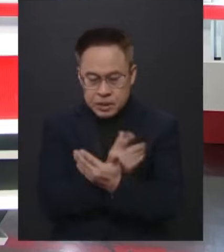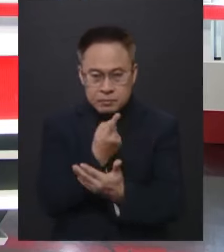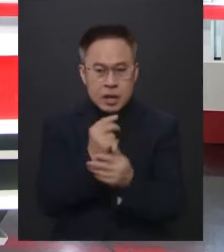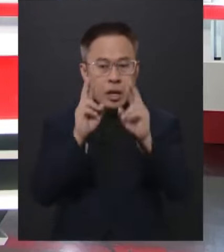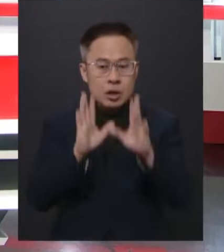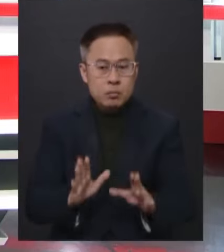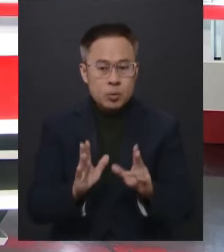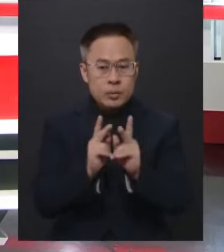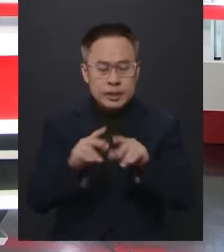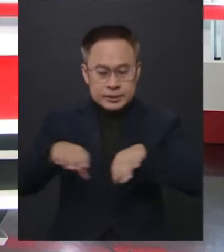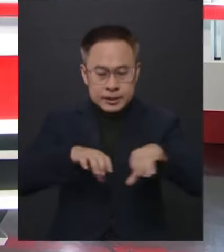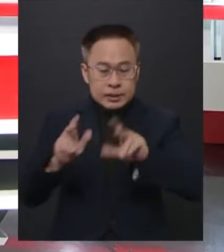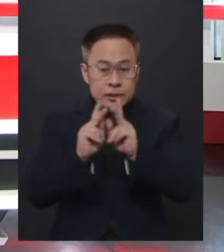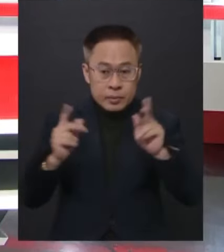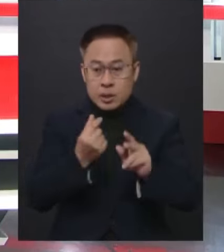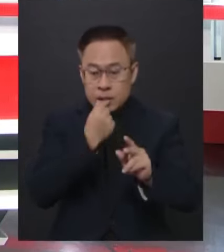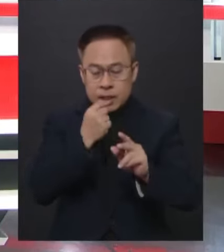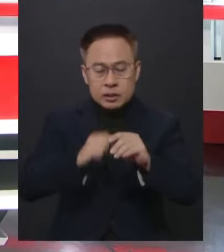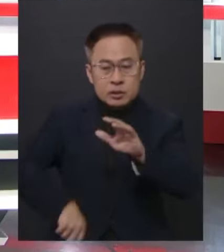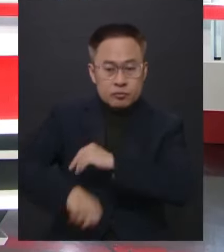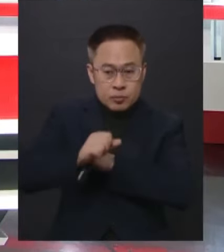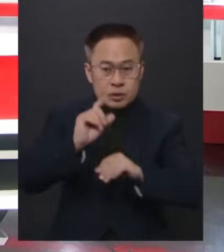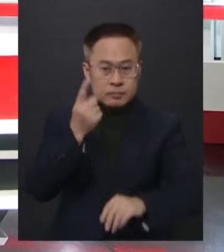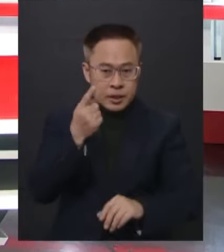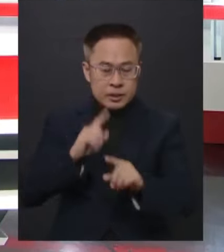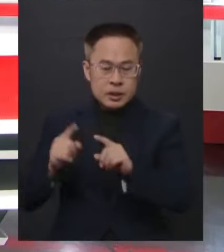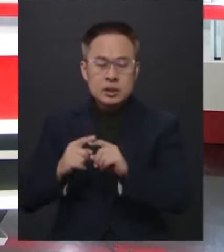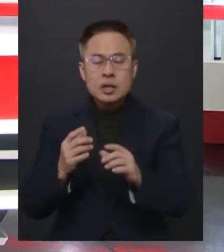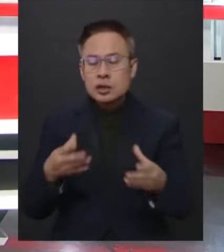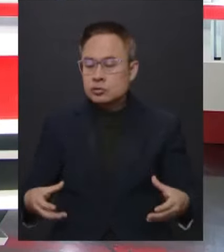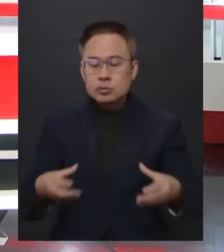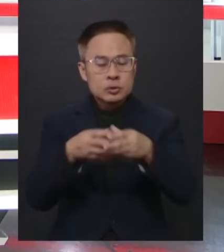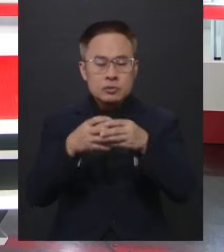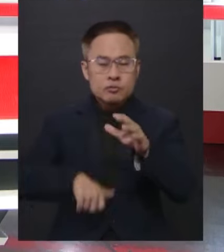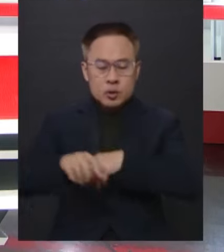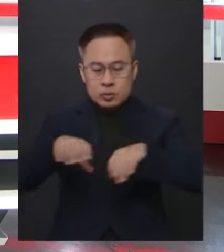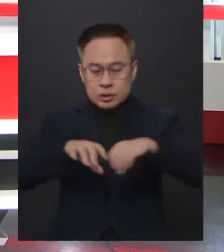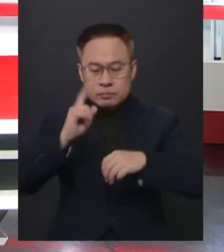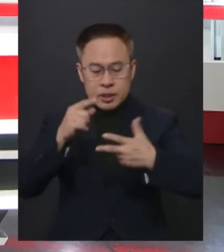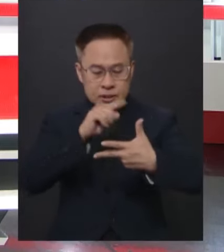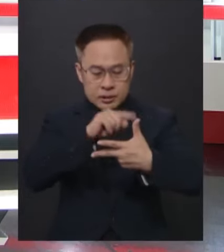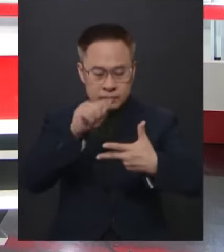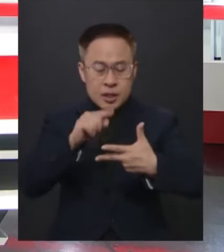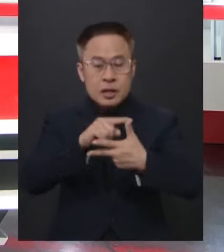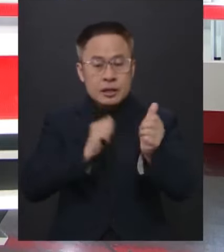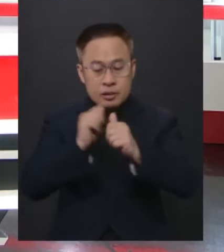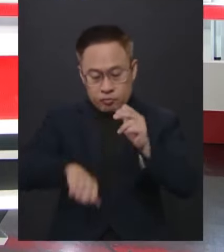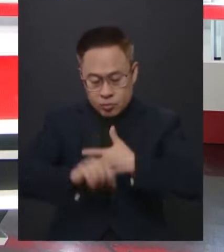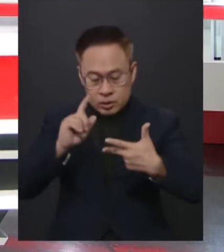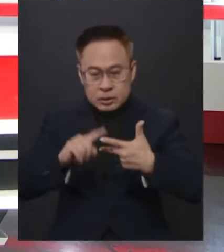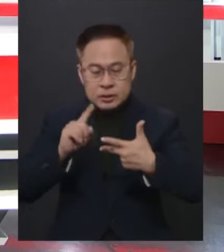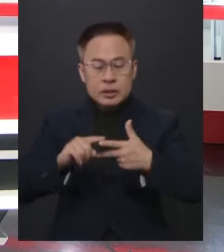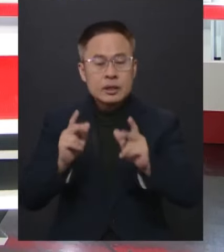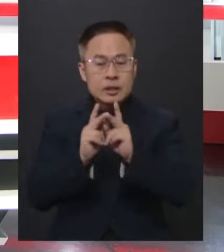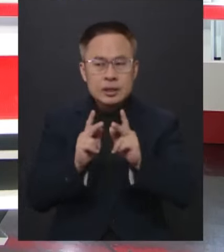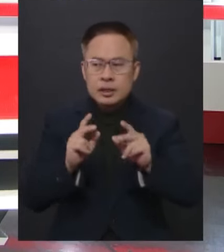บบสำหรับวงการฟุตบอลไทยนะคะภายใต้การทำหน้าที่ของนายกสมาคมกีฬาฟุตบอลคนใหม่นั่นก็คือมาดามแป้งหรือว่าคุณนนท์พรล่ำสำ